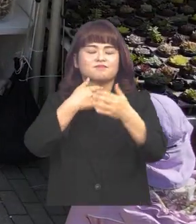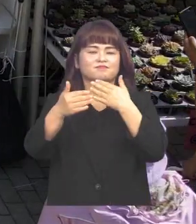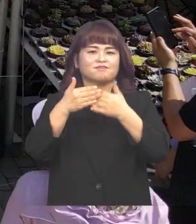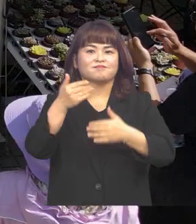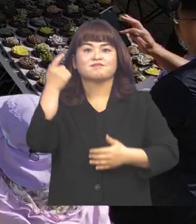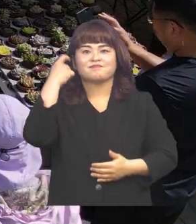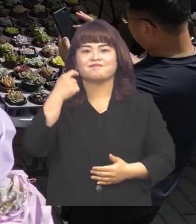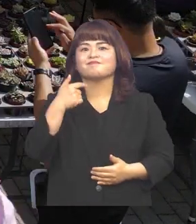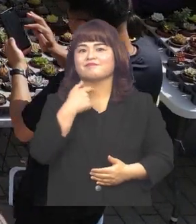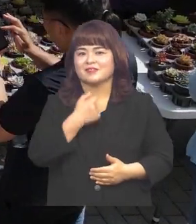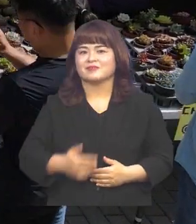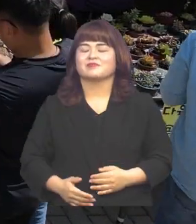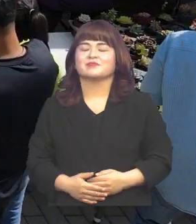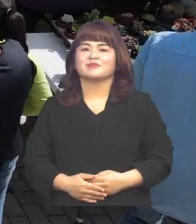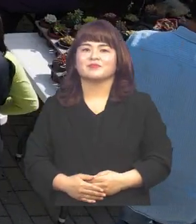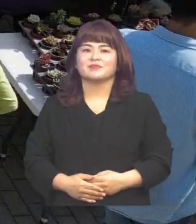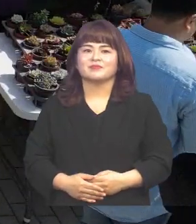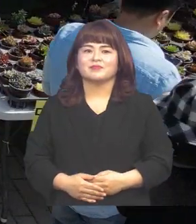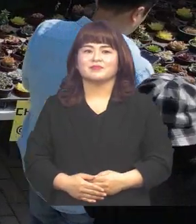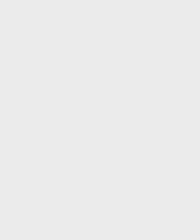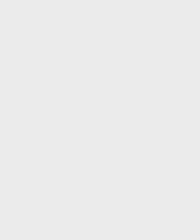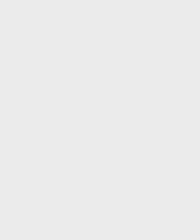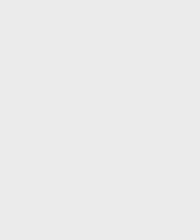다채로운 체험 행사가 마련됐습니다.